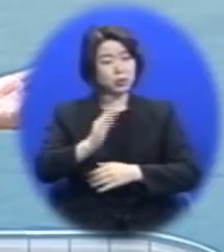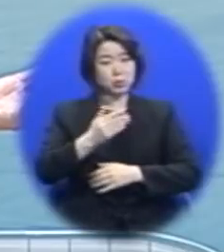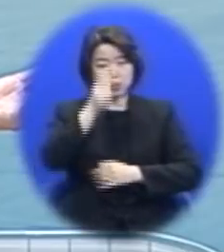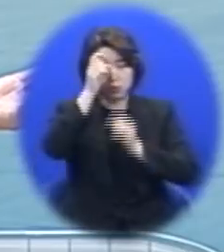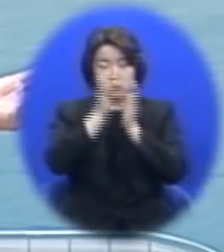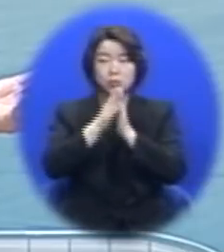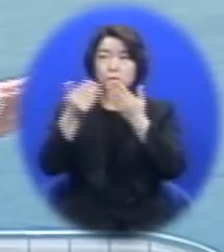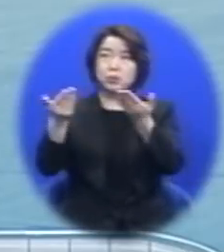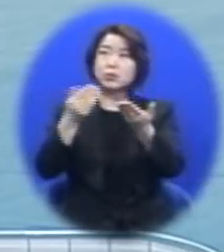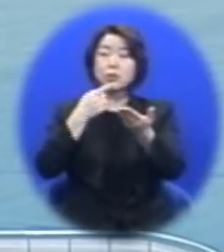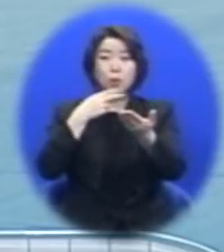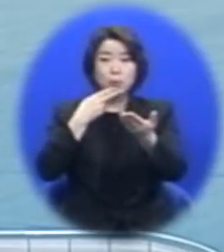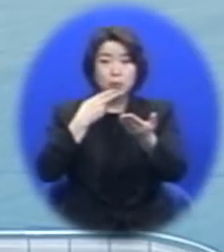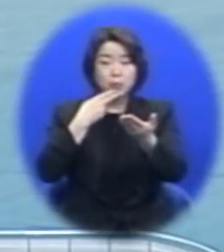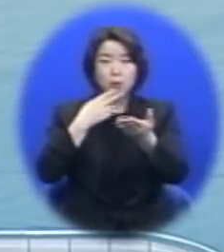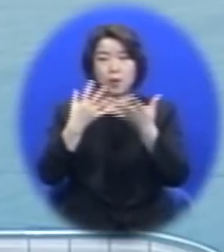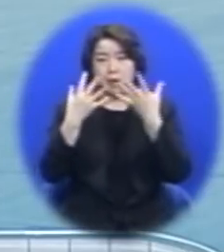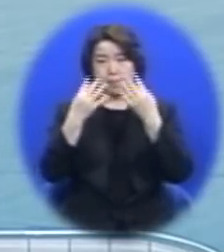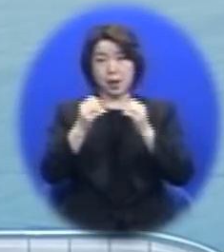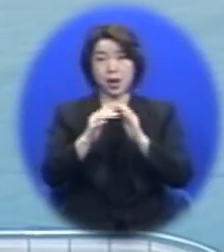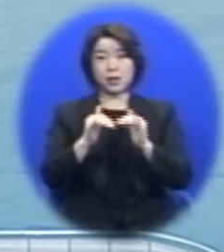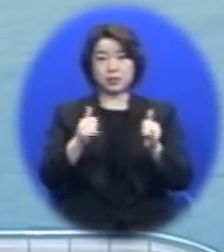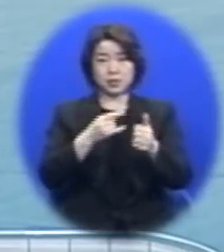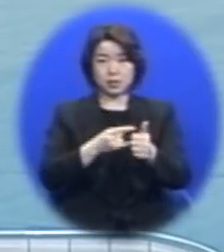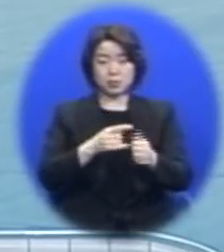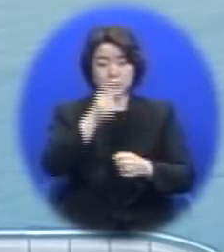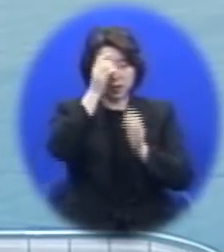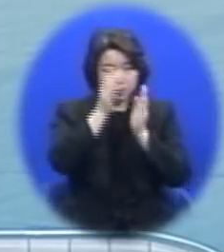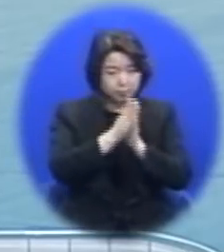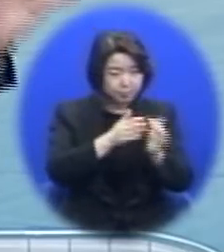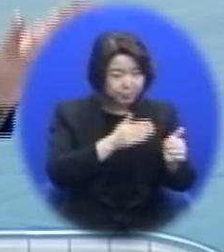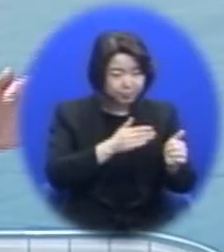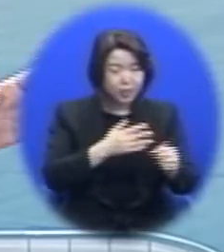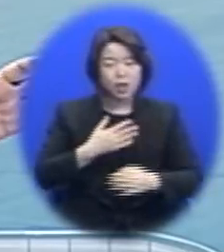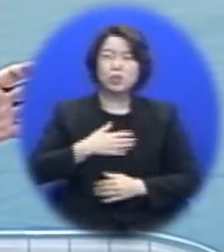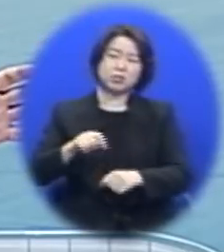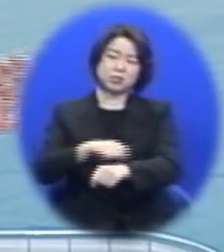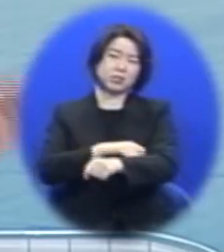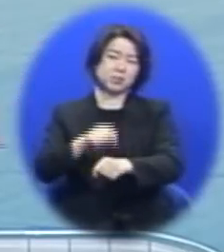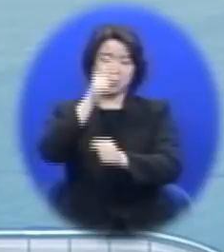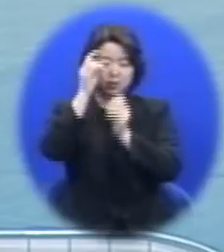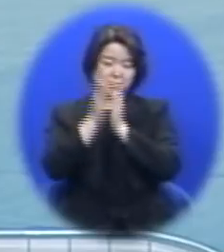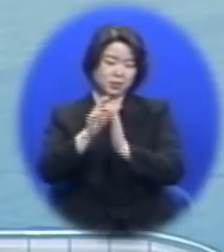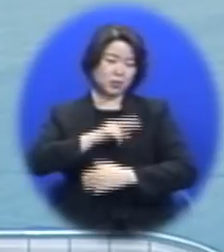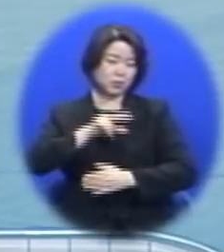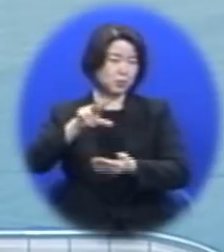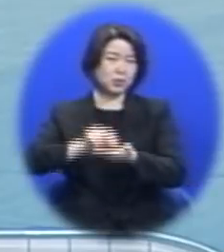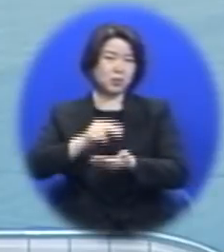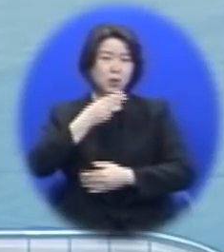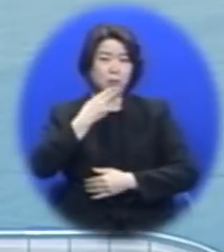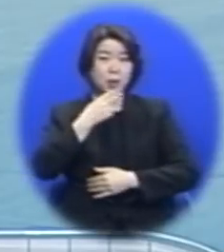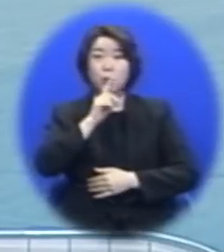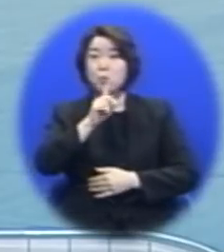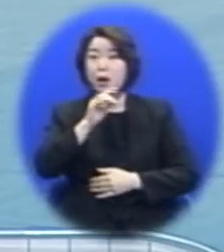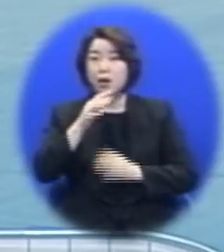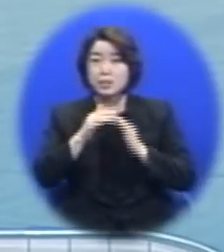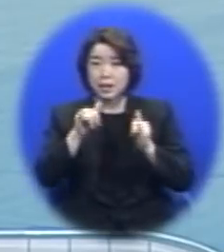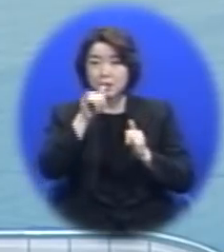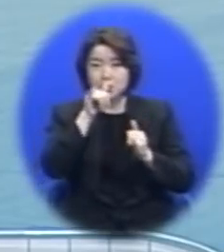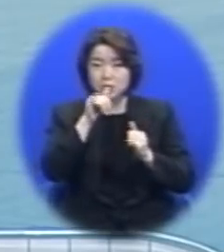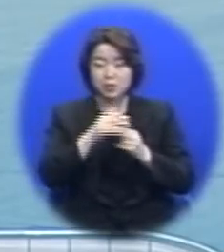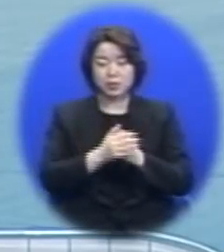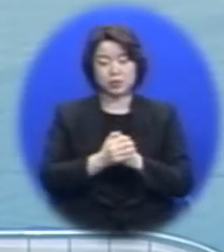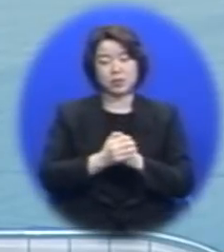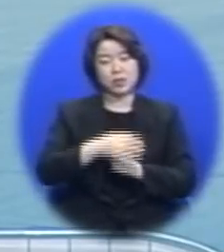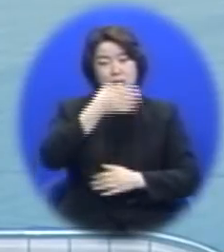겁니다. 많은 분들에게 기도하시죠? 그러면 저 특별히 기도할 것 없어요. 그렇게 말씀합니다.